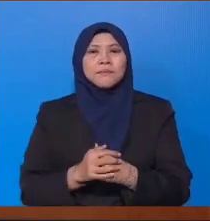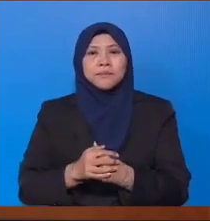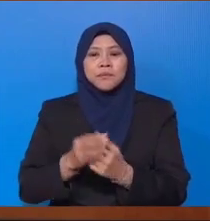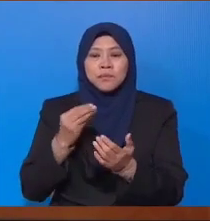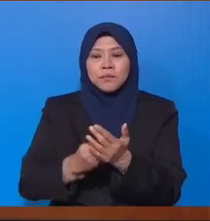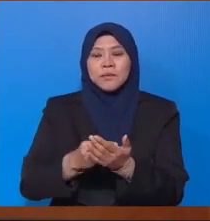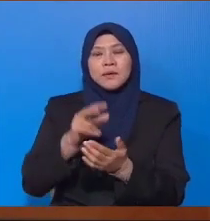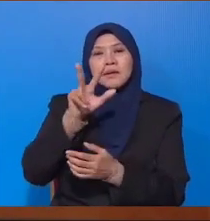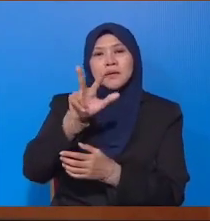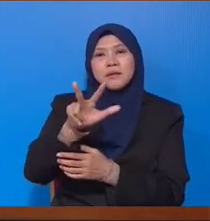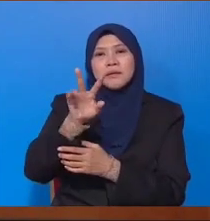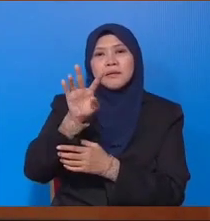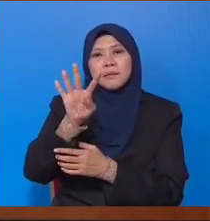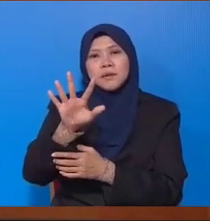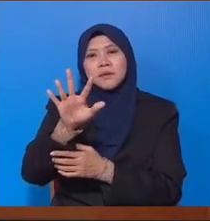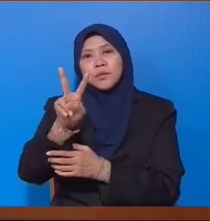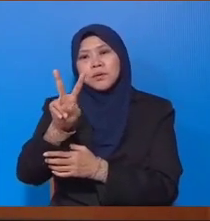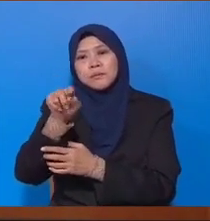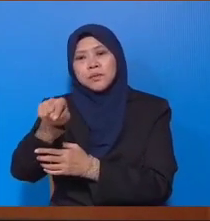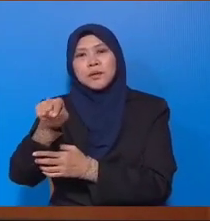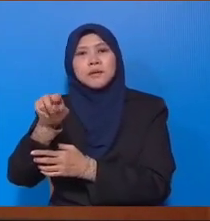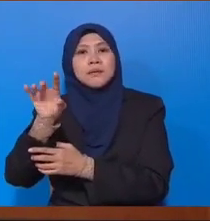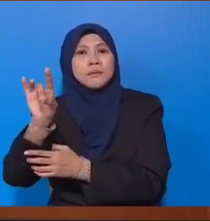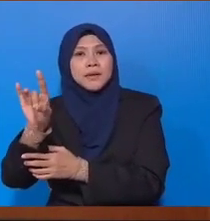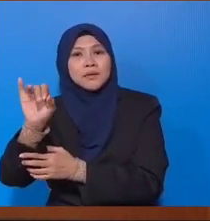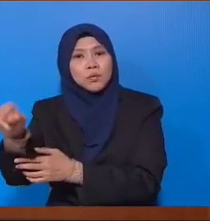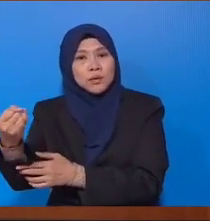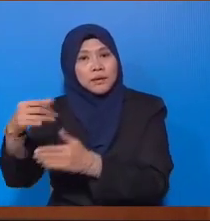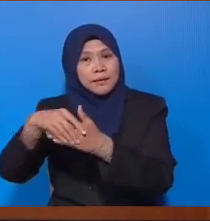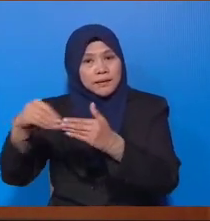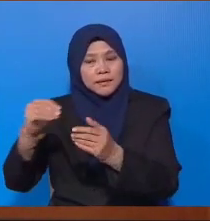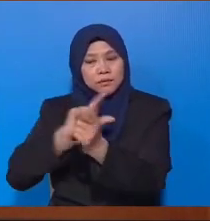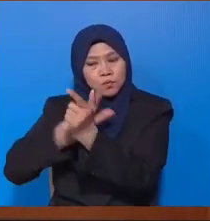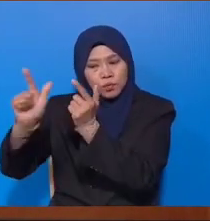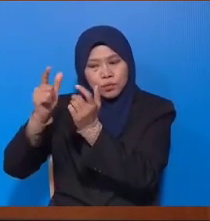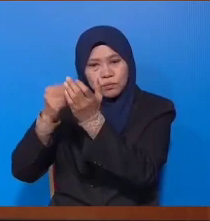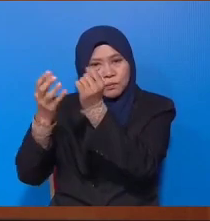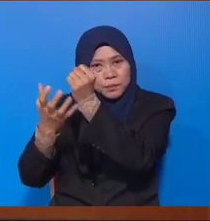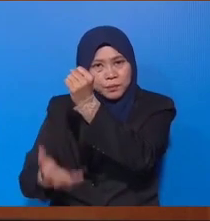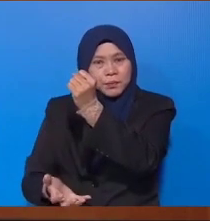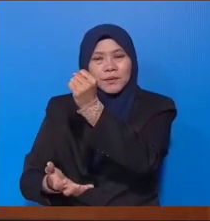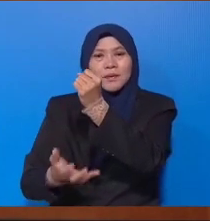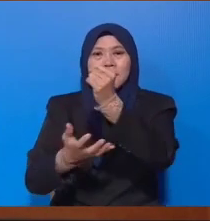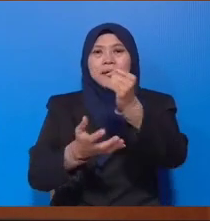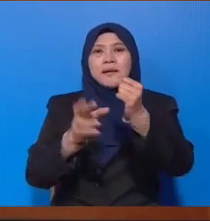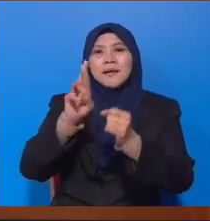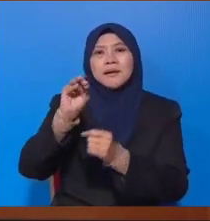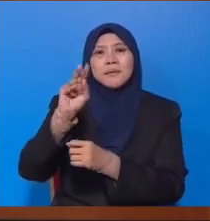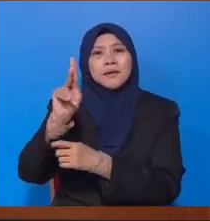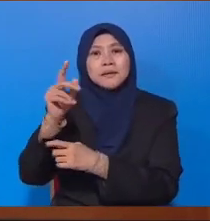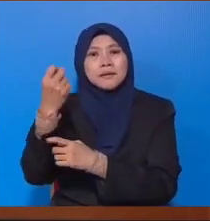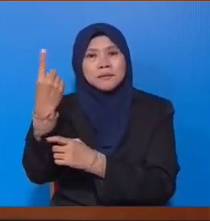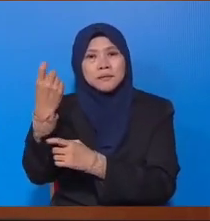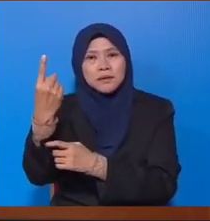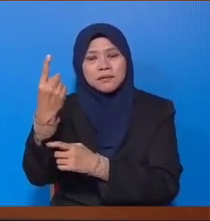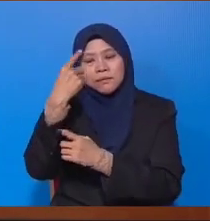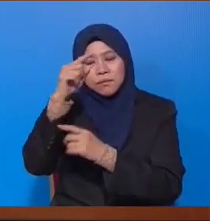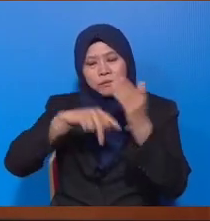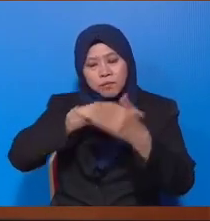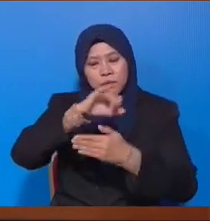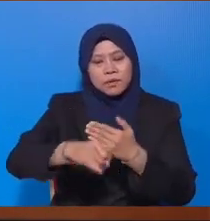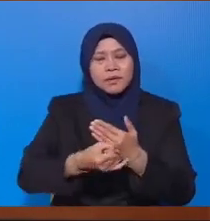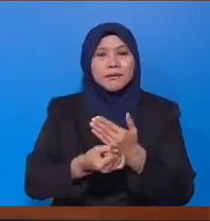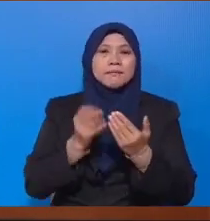banyak 350 28000000 itulah diluluskan dibawa rancangan Messi ke-11 bagi melaksanakan project-project